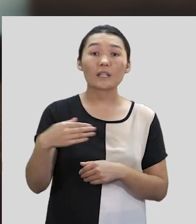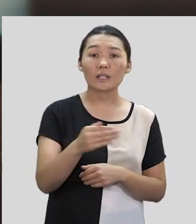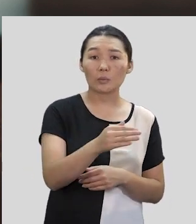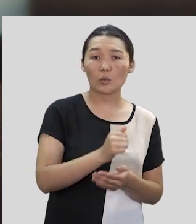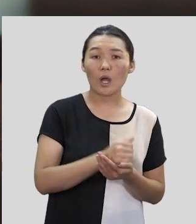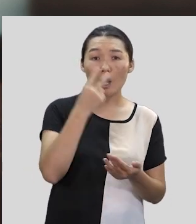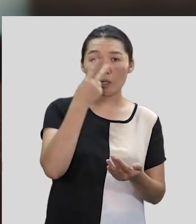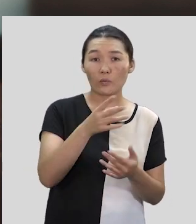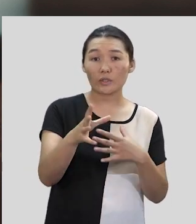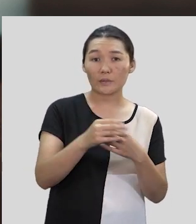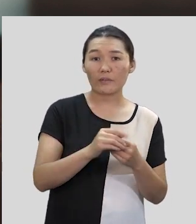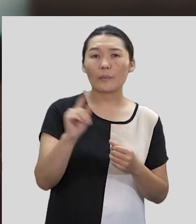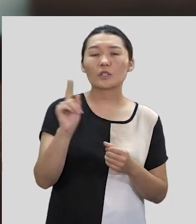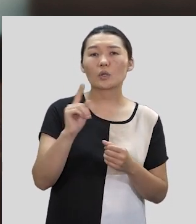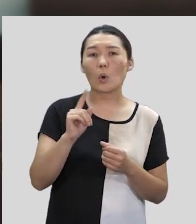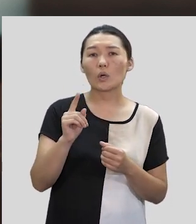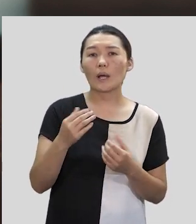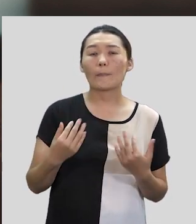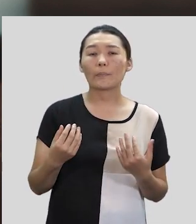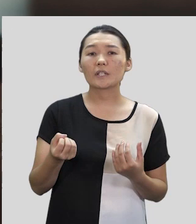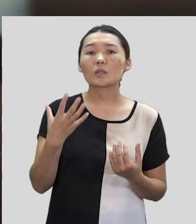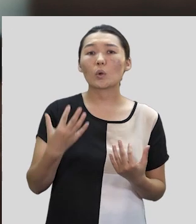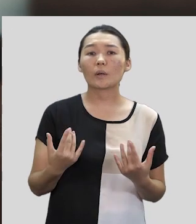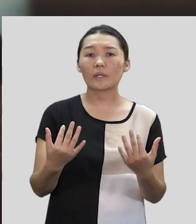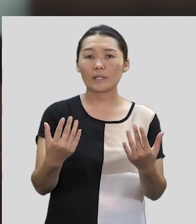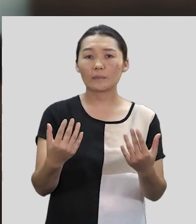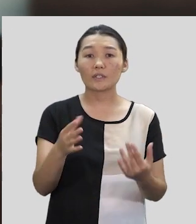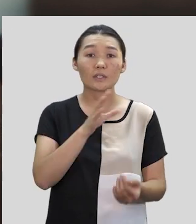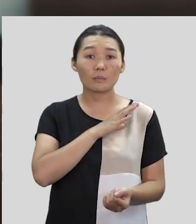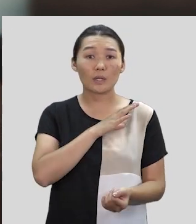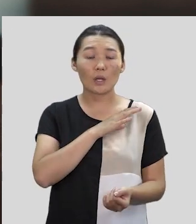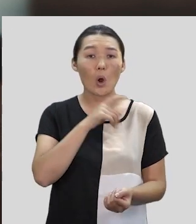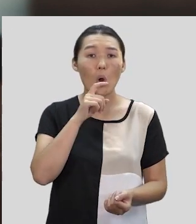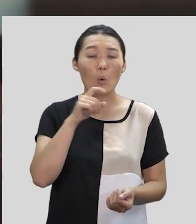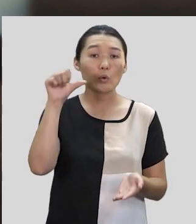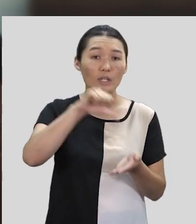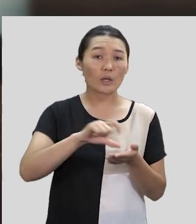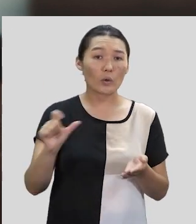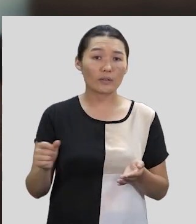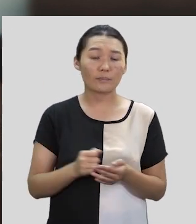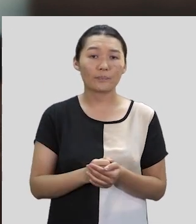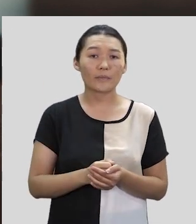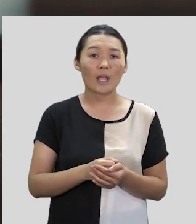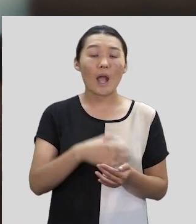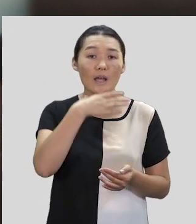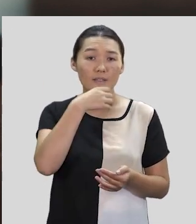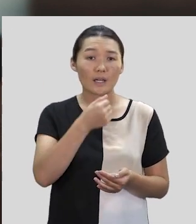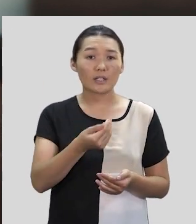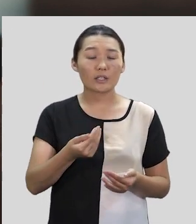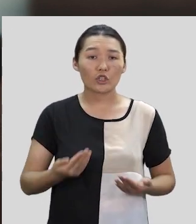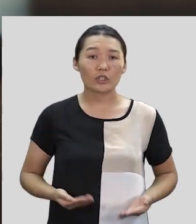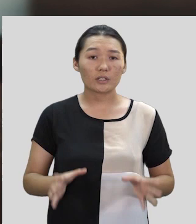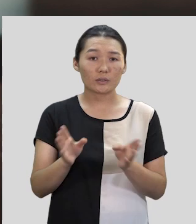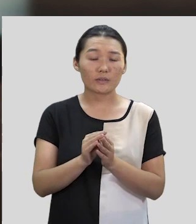вами сколько потребностей были у героев этой сказки старик жил со своей старухой у моря